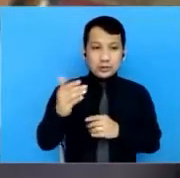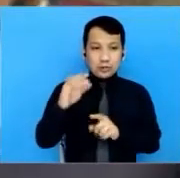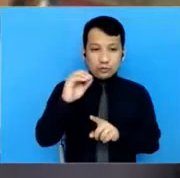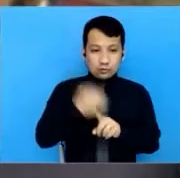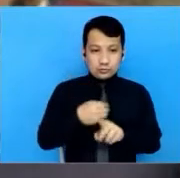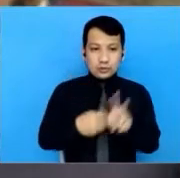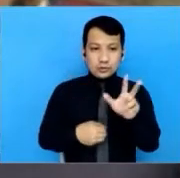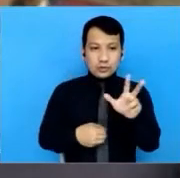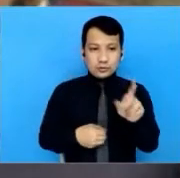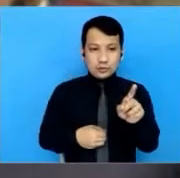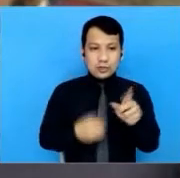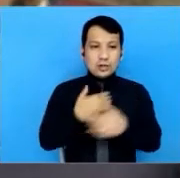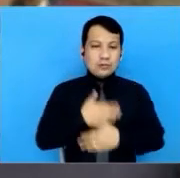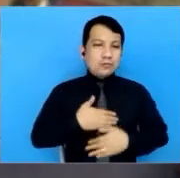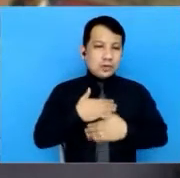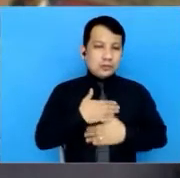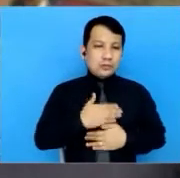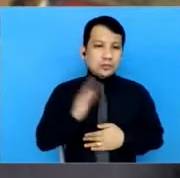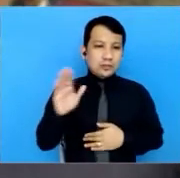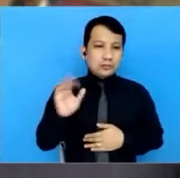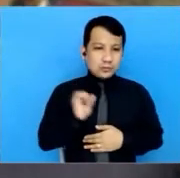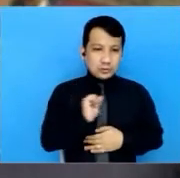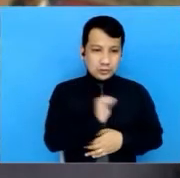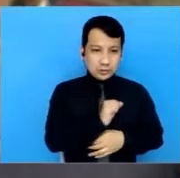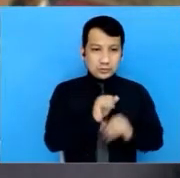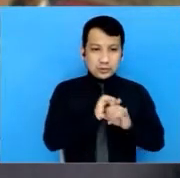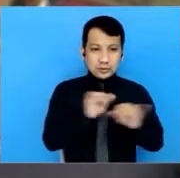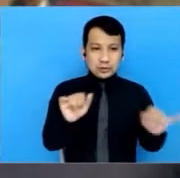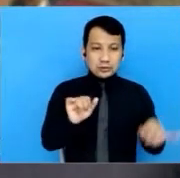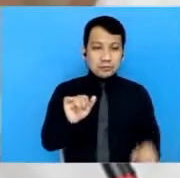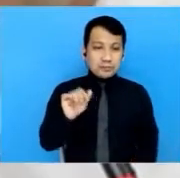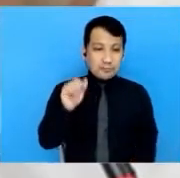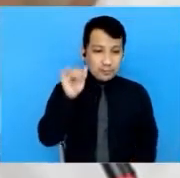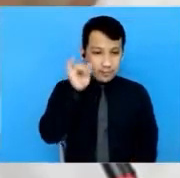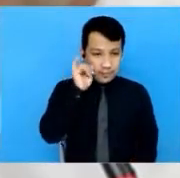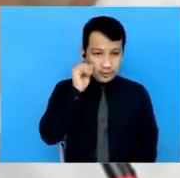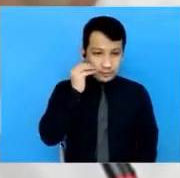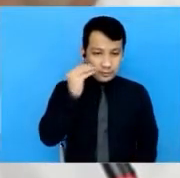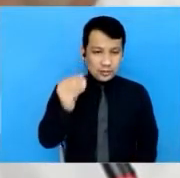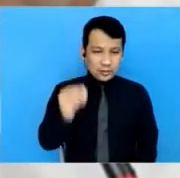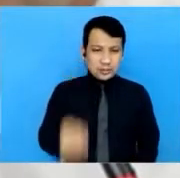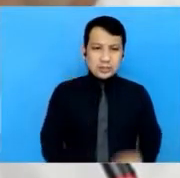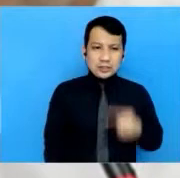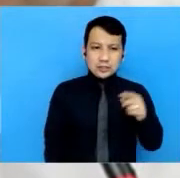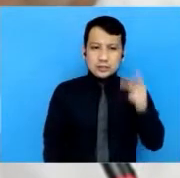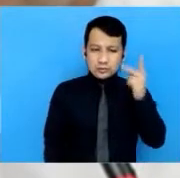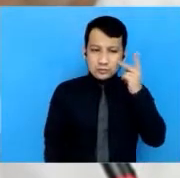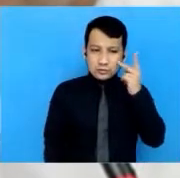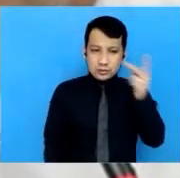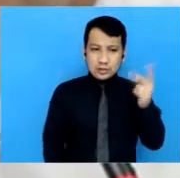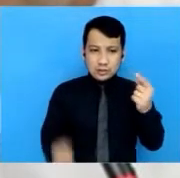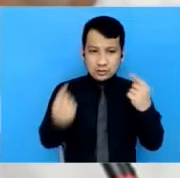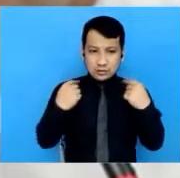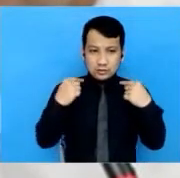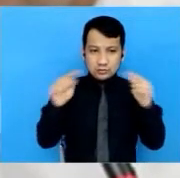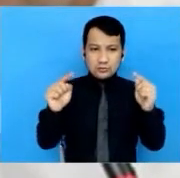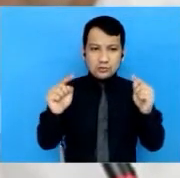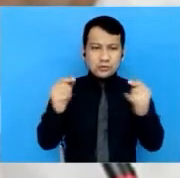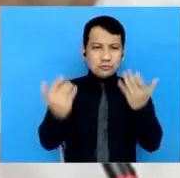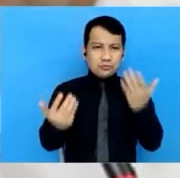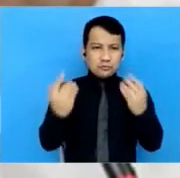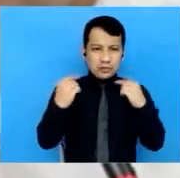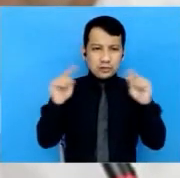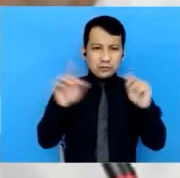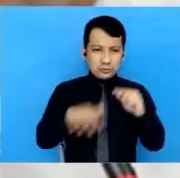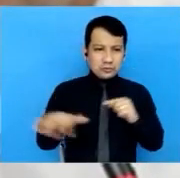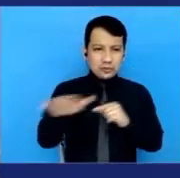31. Ikinatuwa ito ng ilang mambabatas tulad ni Senator Amy Marcos. Sabi naman ni Senator Kiko Pangilinan, maituturing itong tagumpay ng